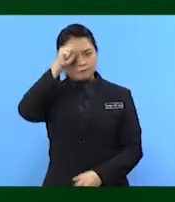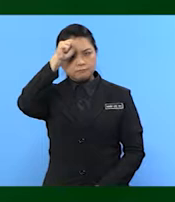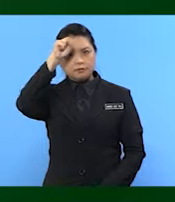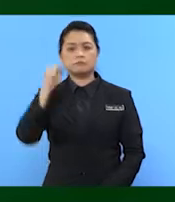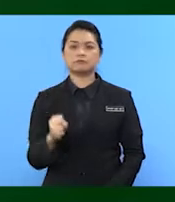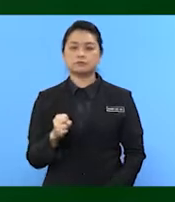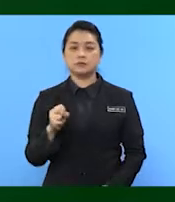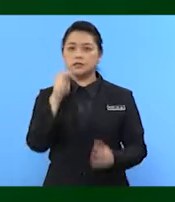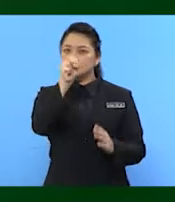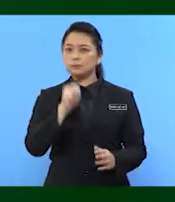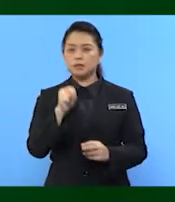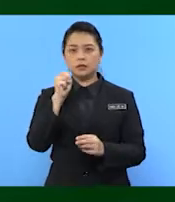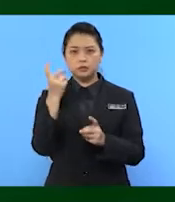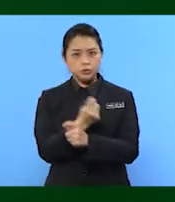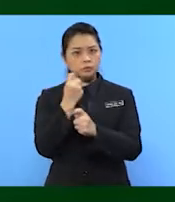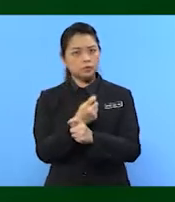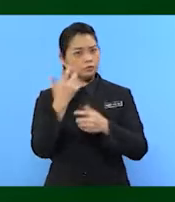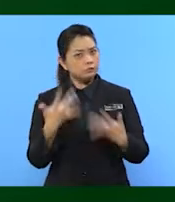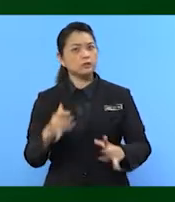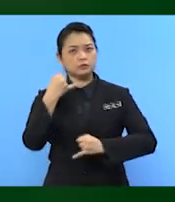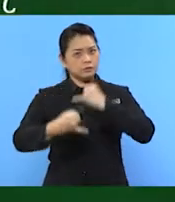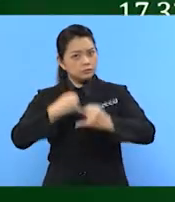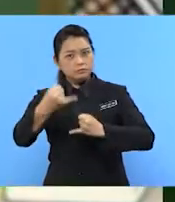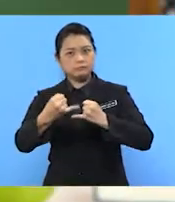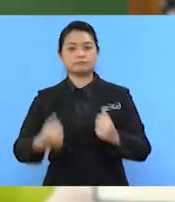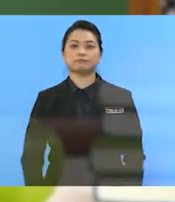nisbah trigonometri dengan jayanya.